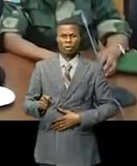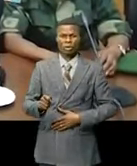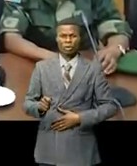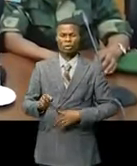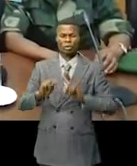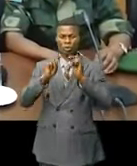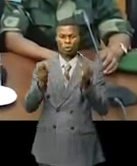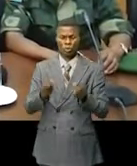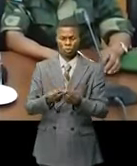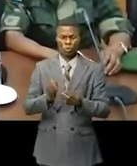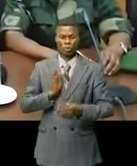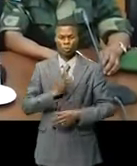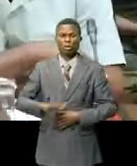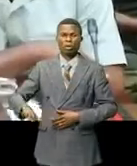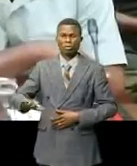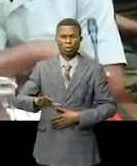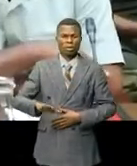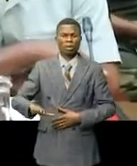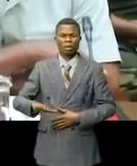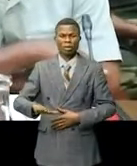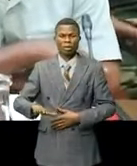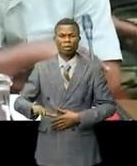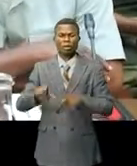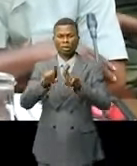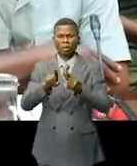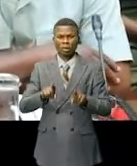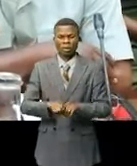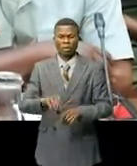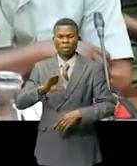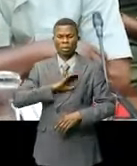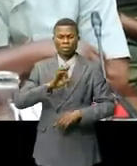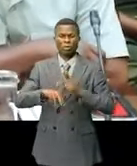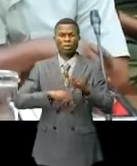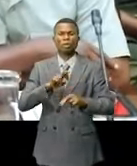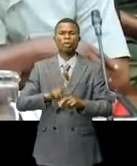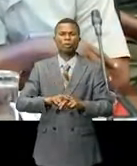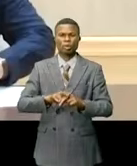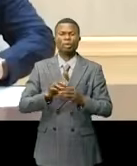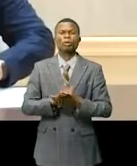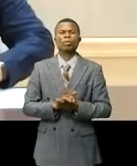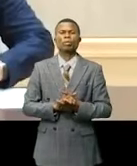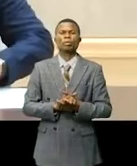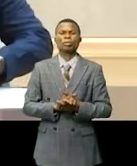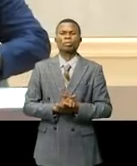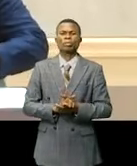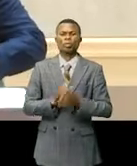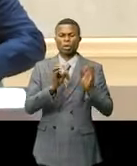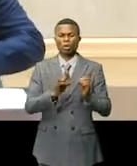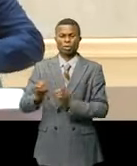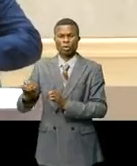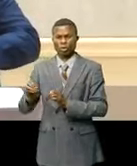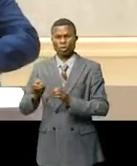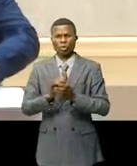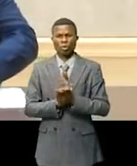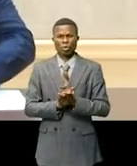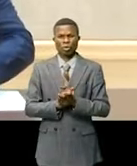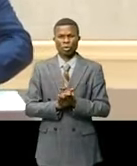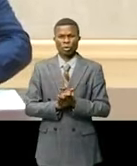forces armées de la République démocratique du Congo et de la police nationale a présidé ce